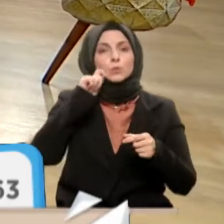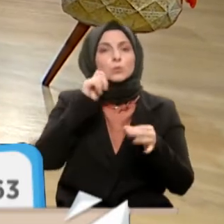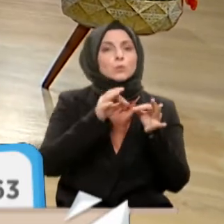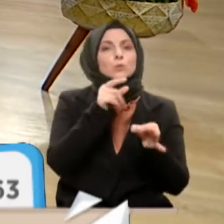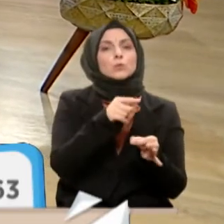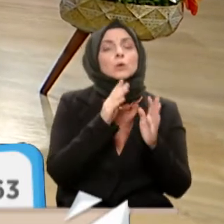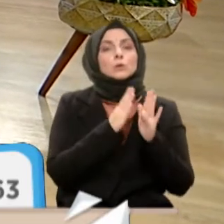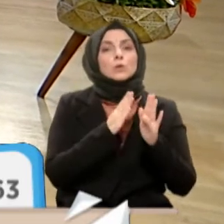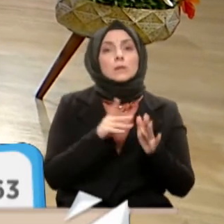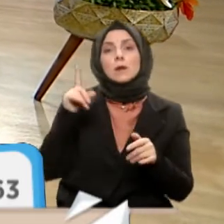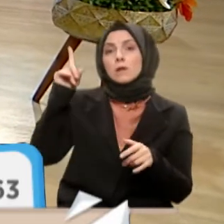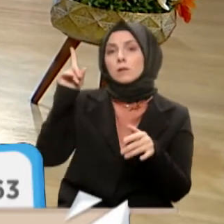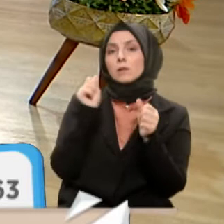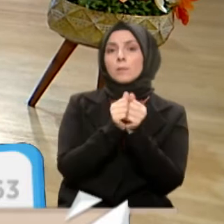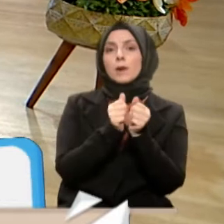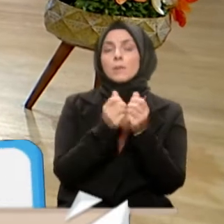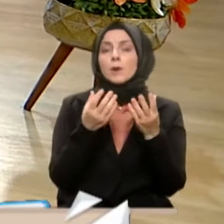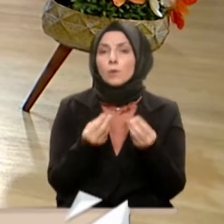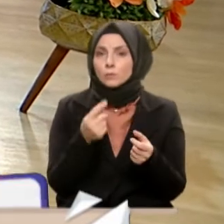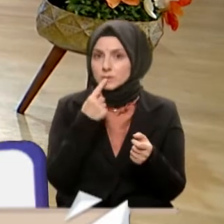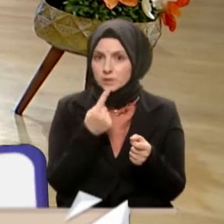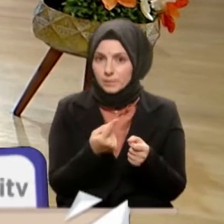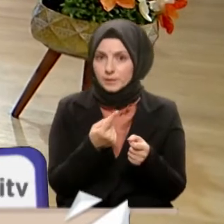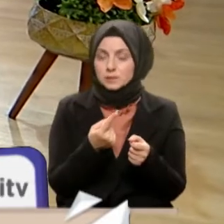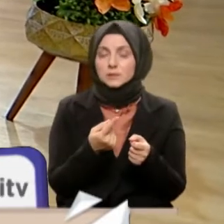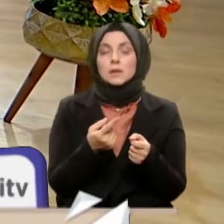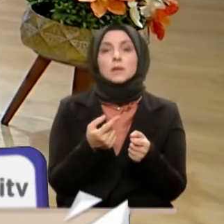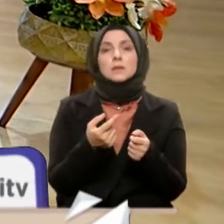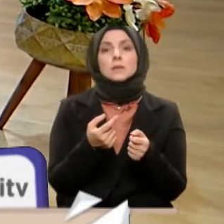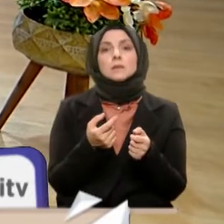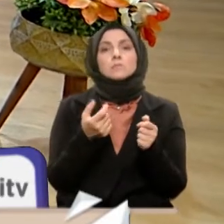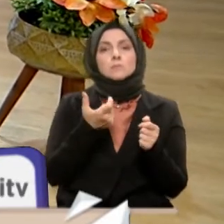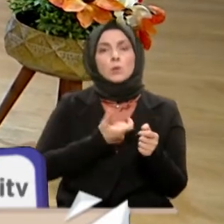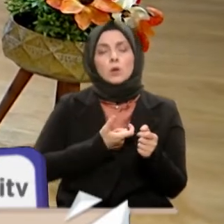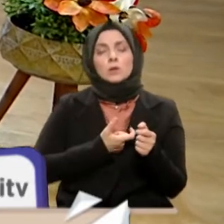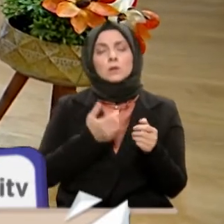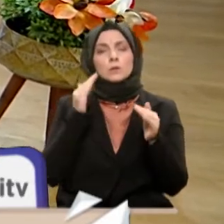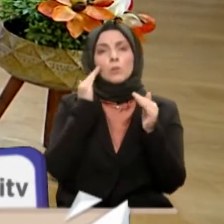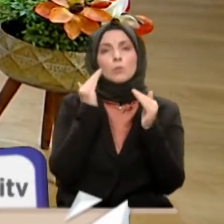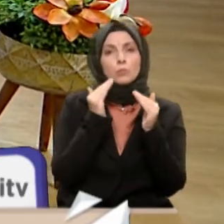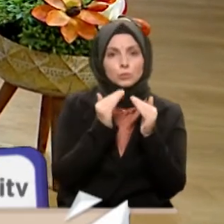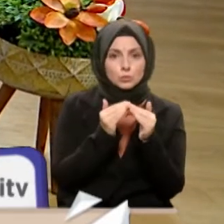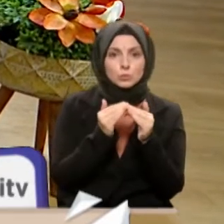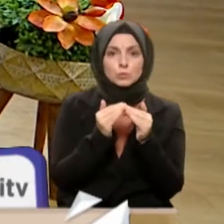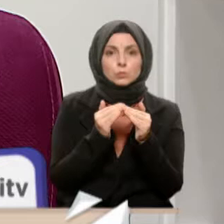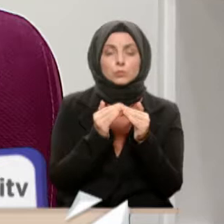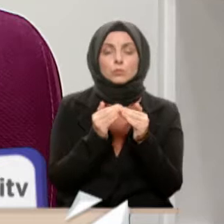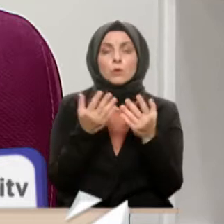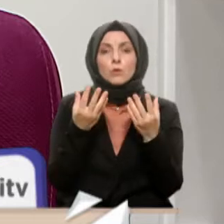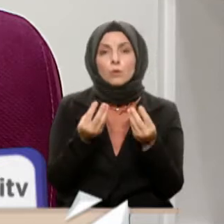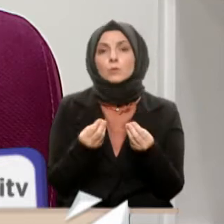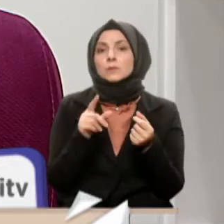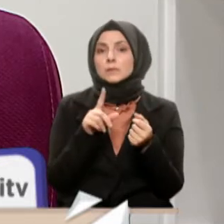sürekli beraber olmasıdır Yeter ki kurallarına uygun rükun ve şartlarına uygun yani içeriğine uygun hareket edilsin